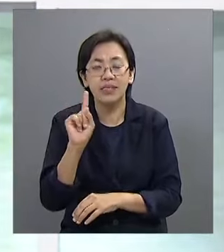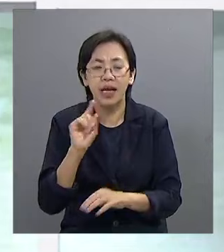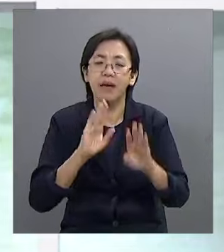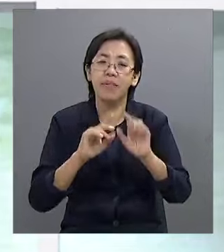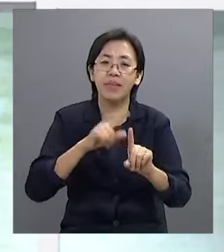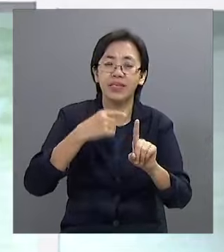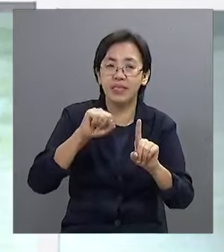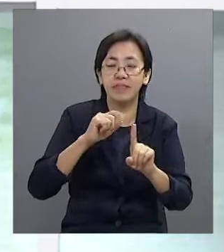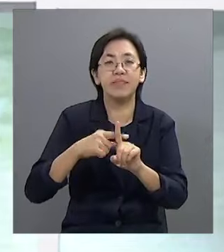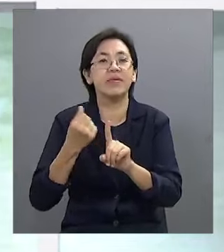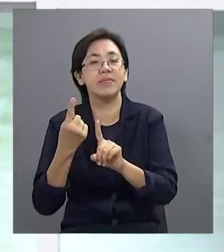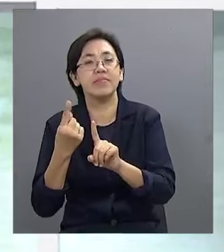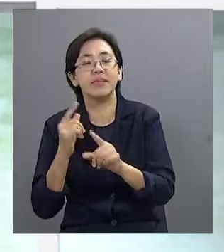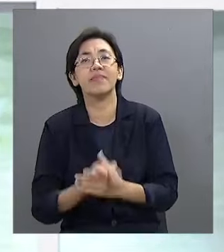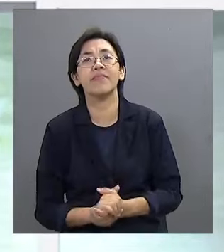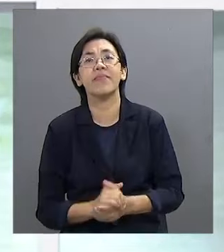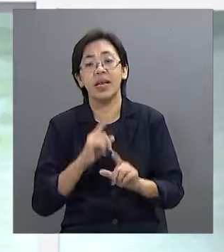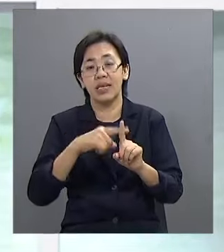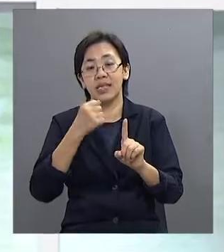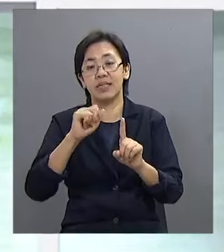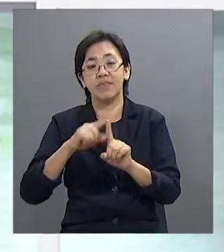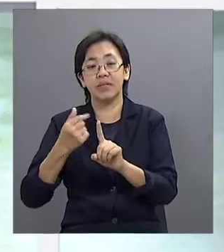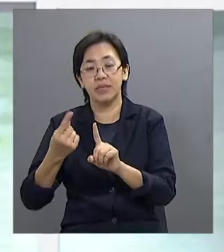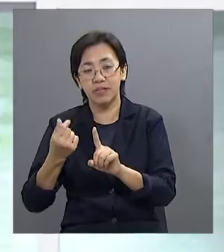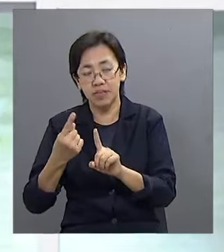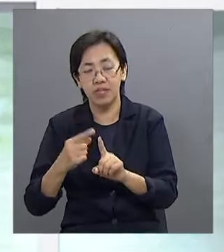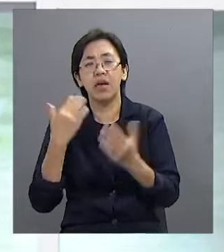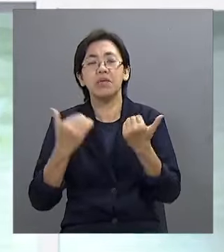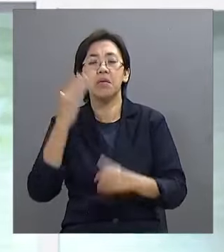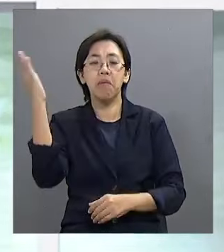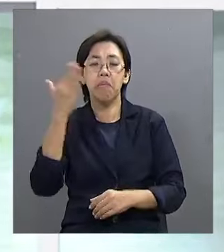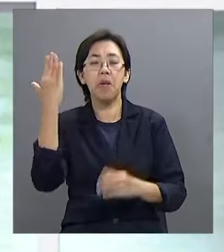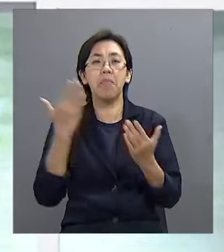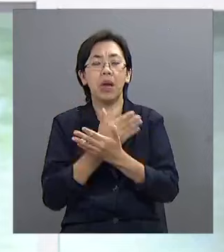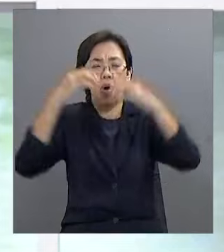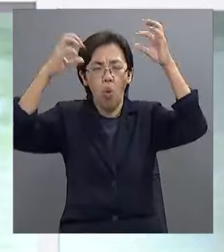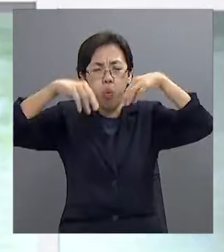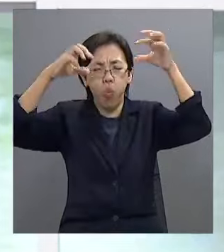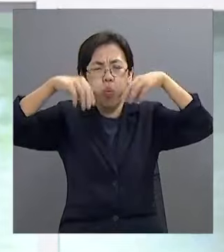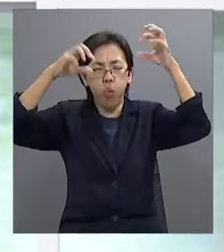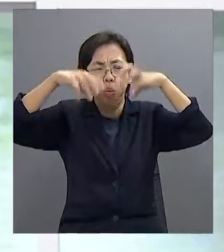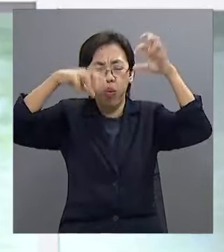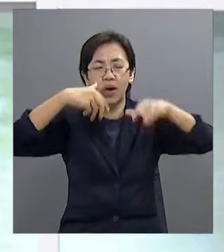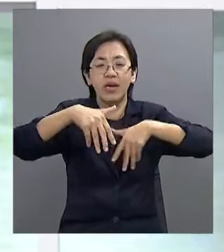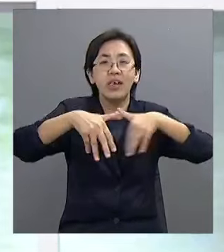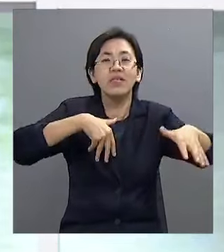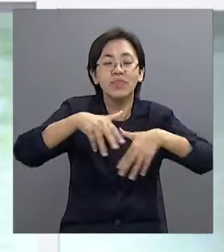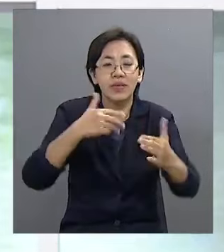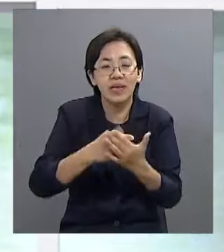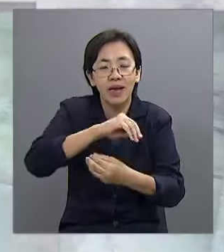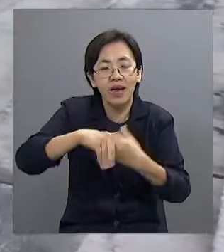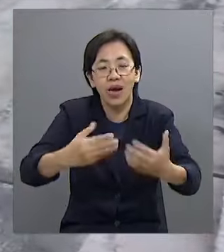พฤศจิกายนแต่ว่าปีนี้ด้วยสภาพอากาศที่เปลี่ยนแปลงฝนมาเร็วขึ้นก็เลยทำให้ชาวบ้านนั้นมีรายได้เร็วขึ้นนั่นเ